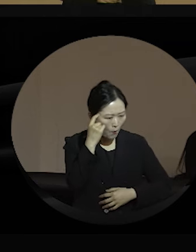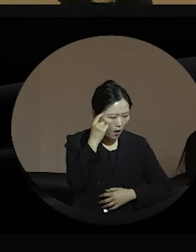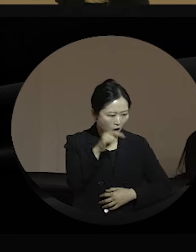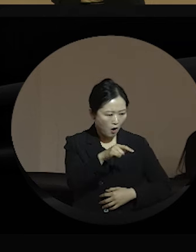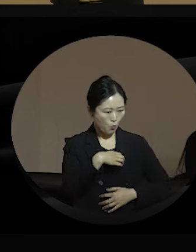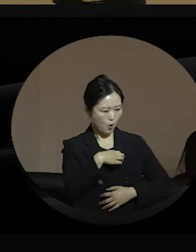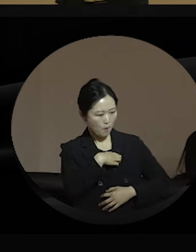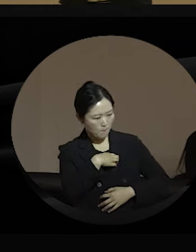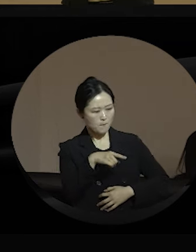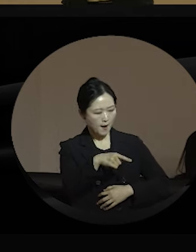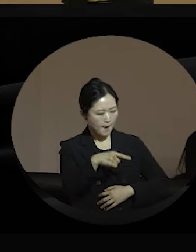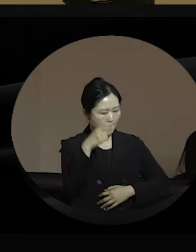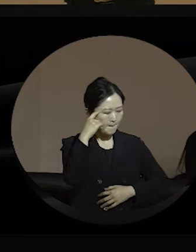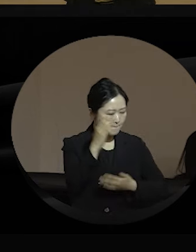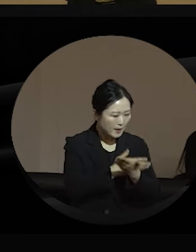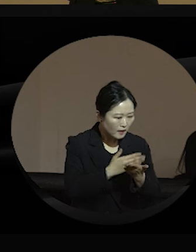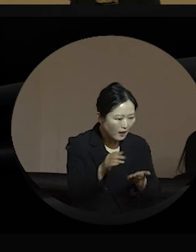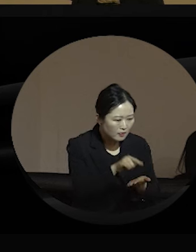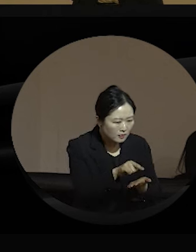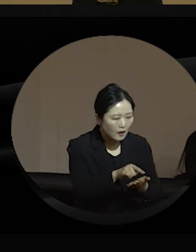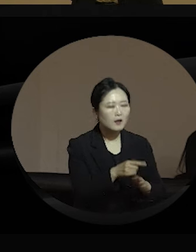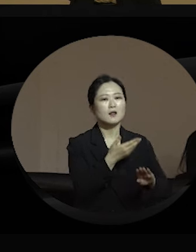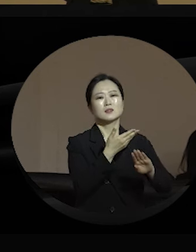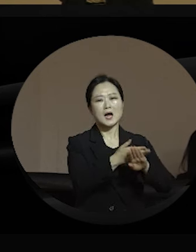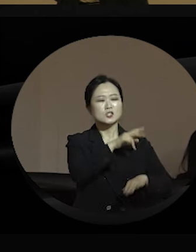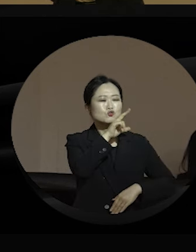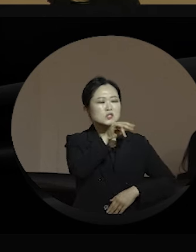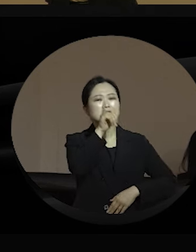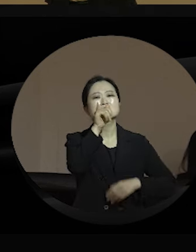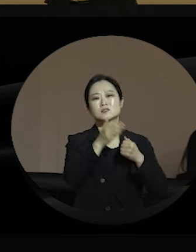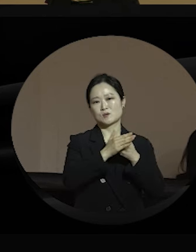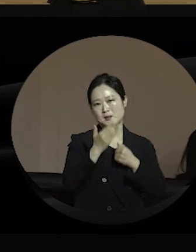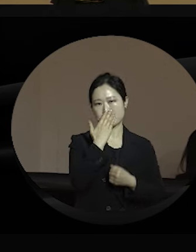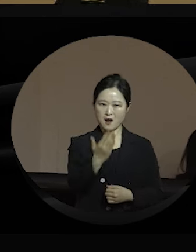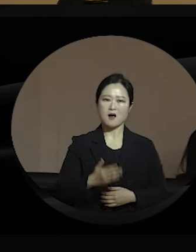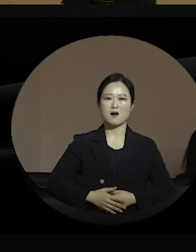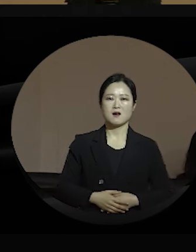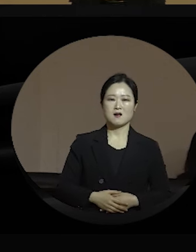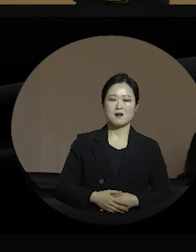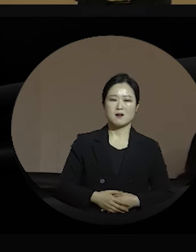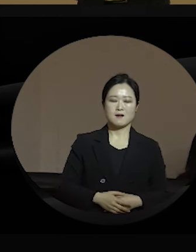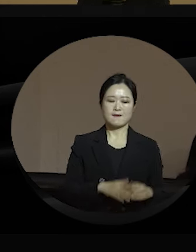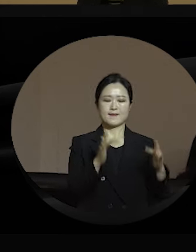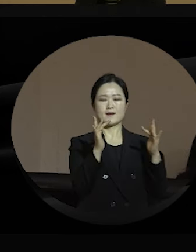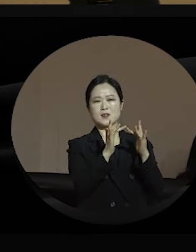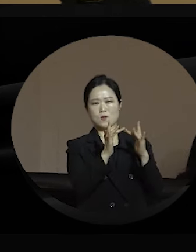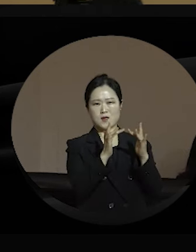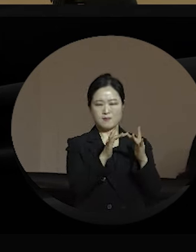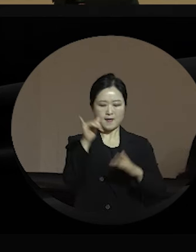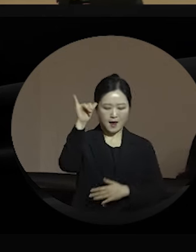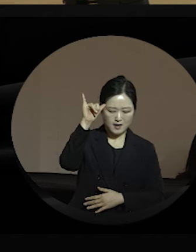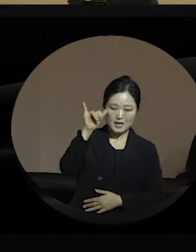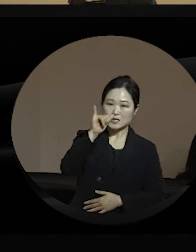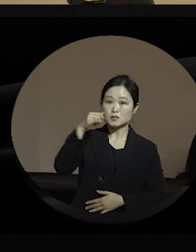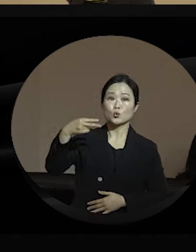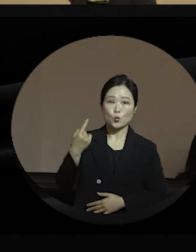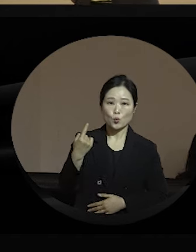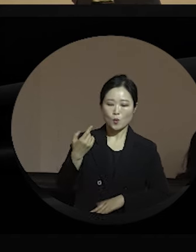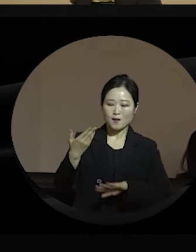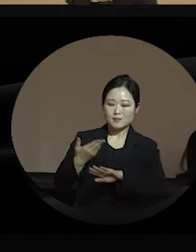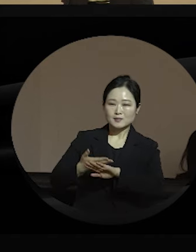위험하구나, 이런 모든 판단은 타인이 존재하기 때문에 가능해요. 아무리 온라인이, 아무리 AI 튜터가 등장해도 타인과